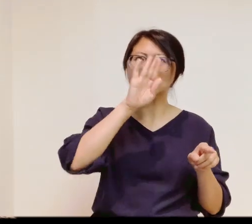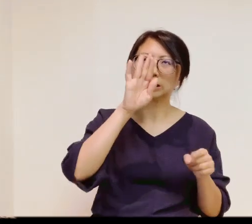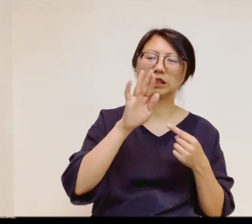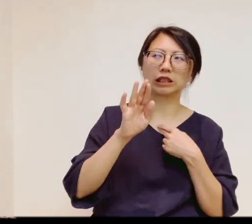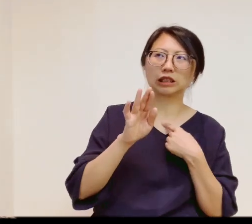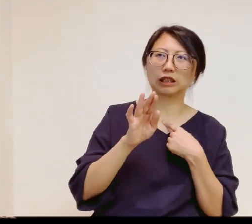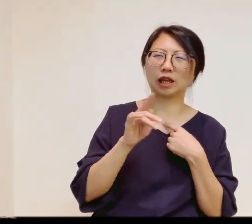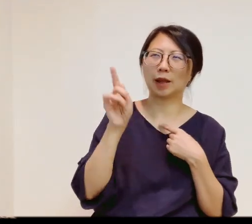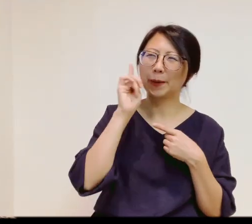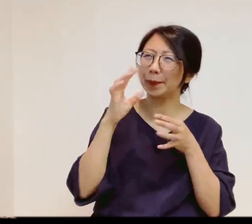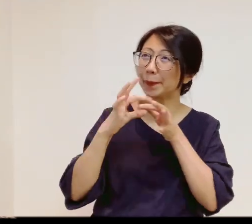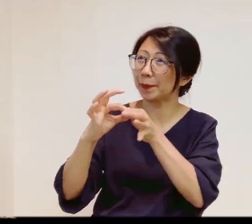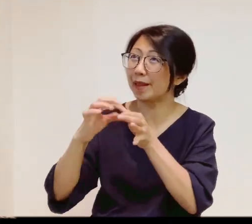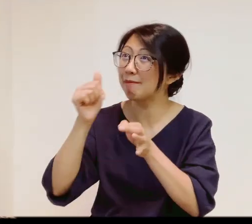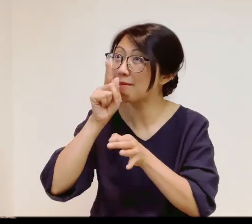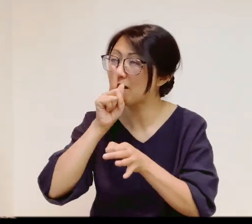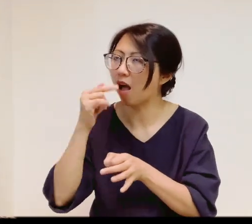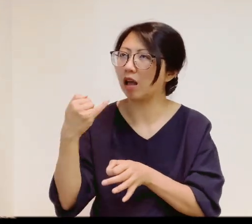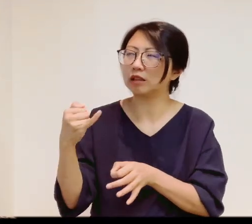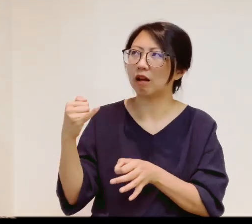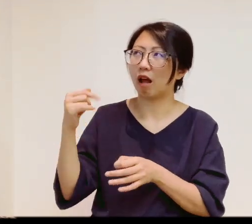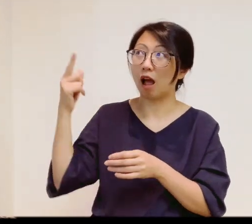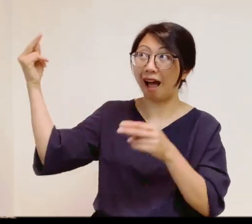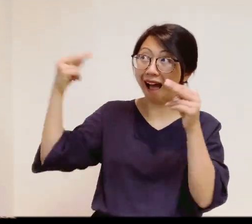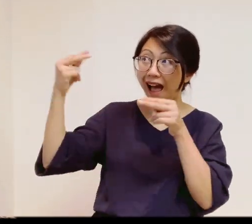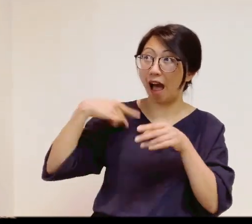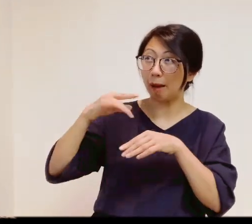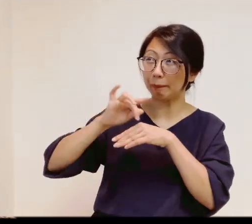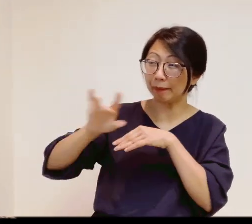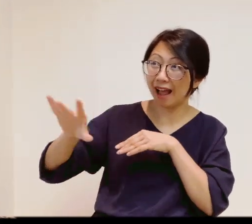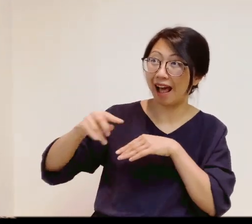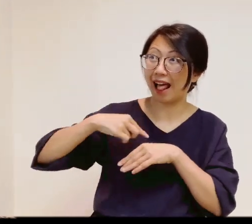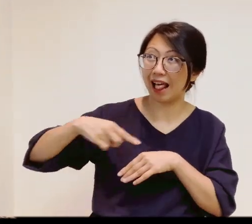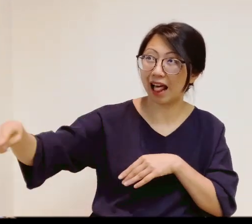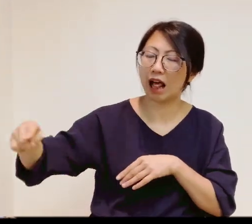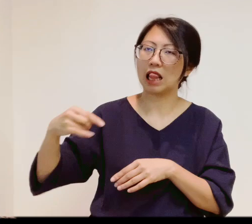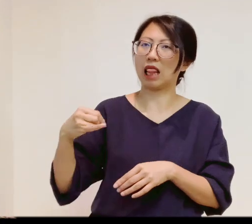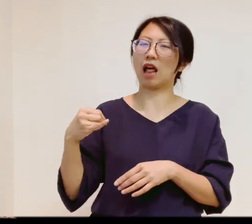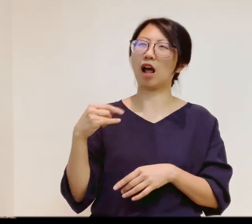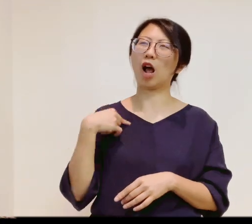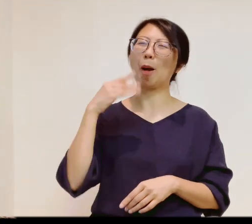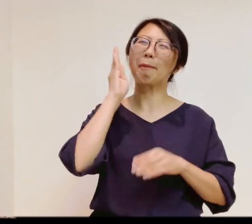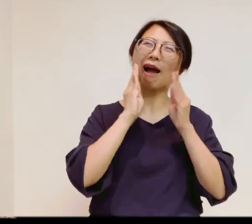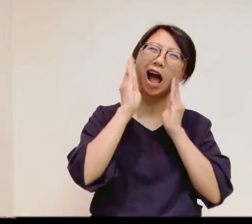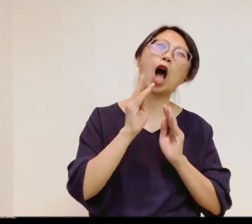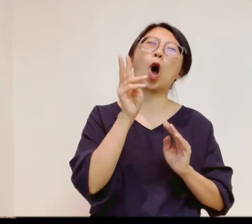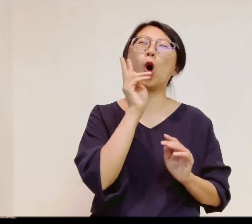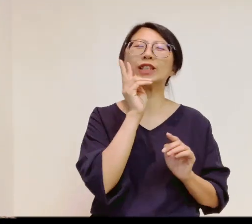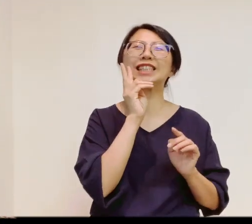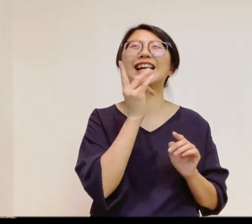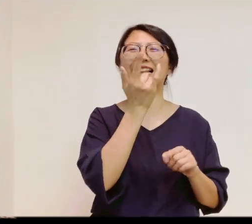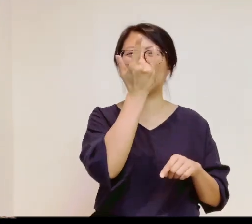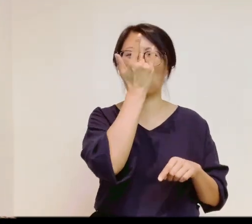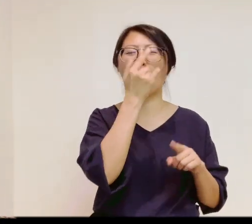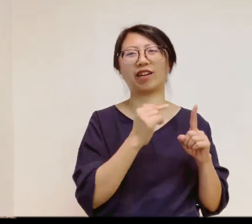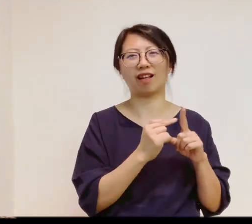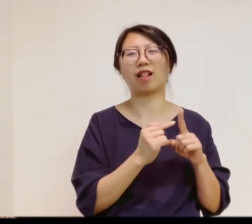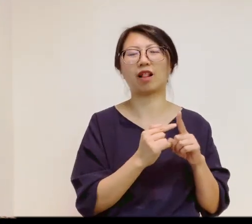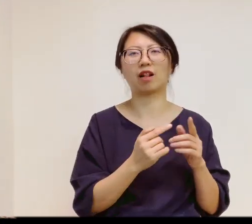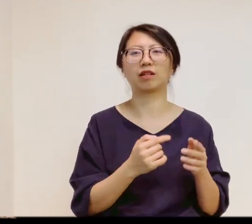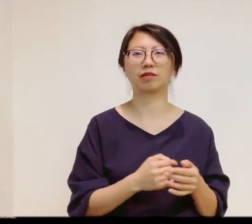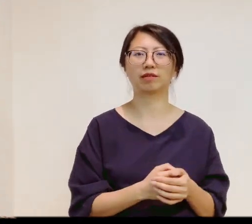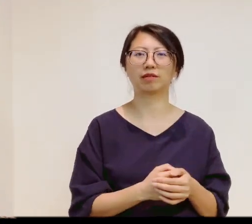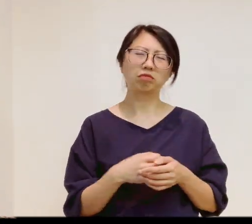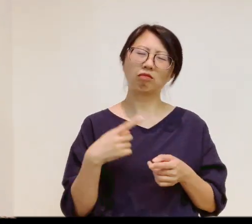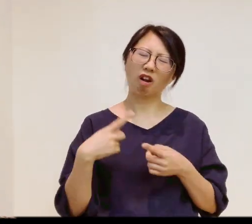即係猶太嘅家庭走出嚟嘅。咁呢個後來就引起咗一個悲劇啦，即係首先就係咁樣分開對個細路